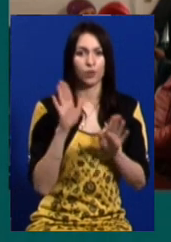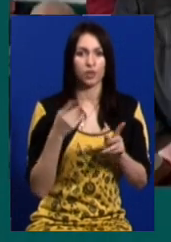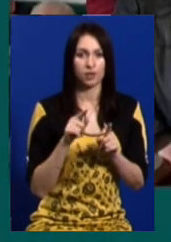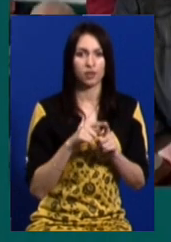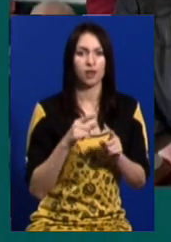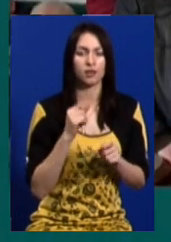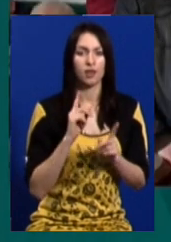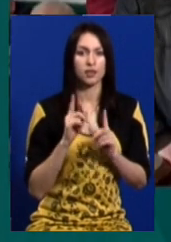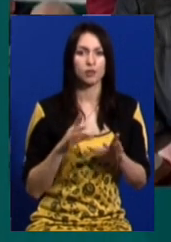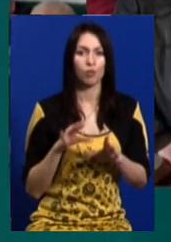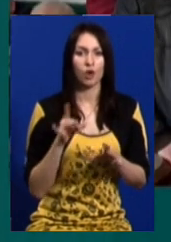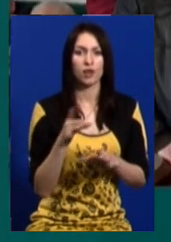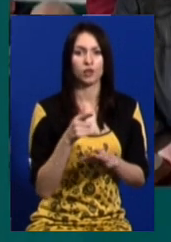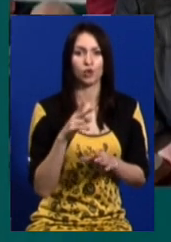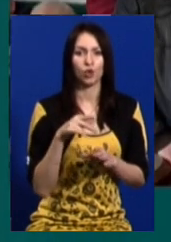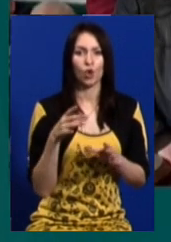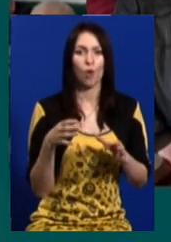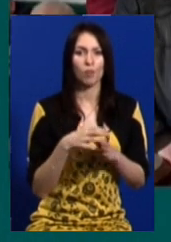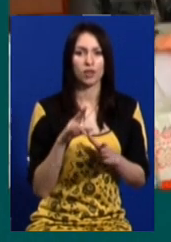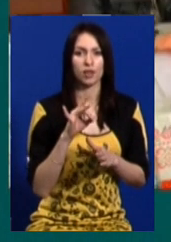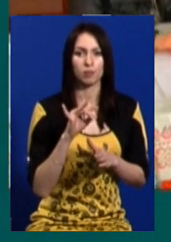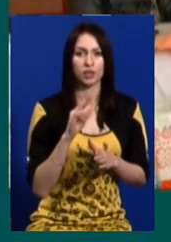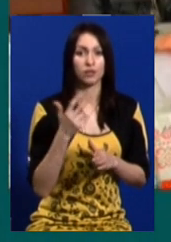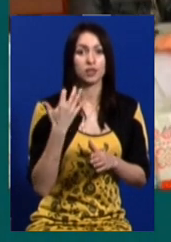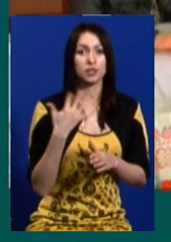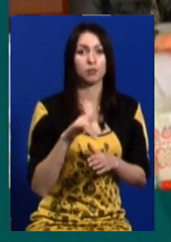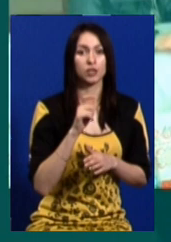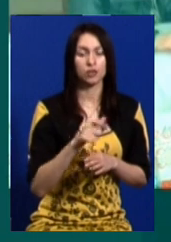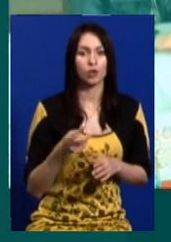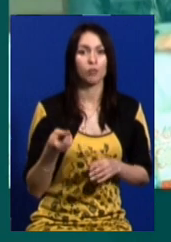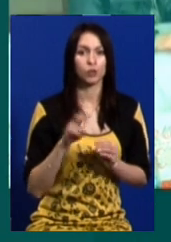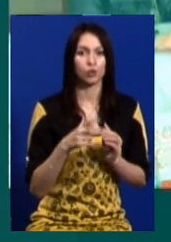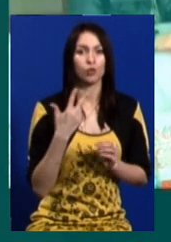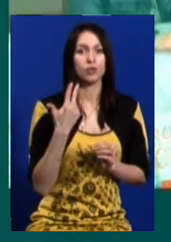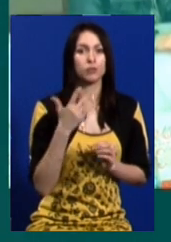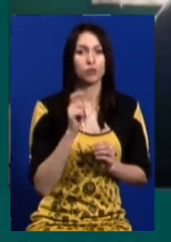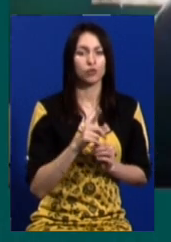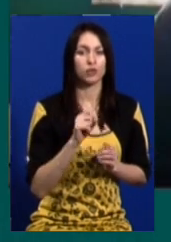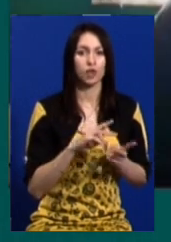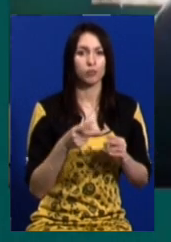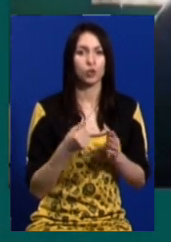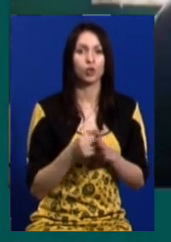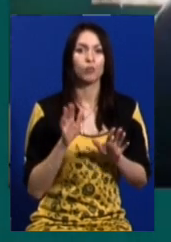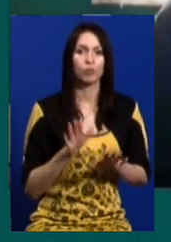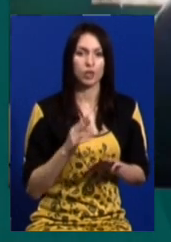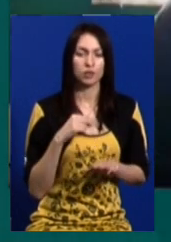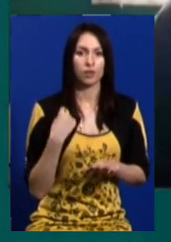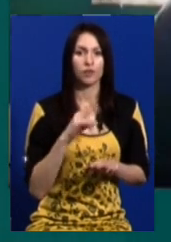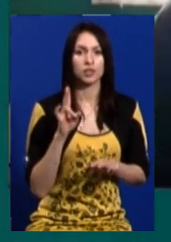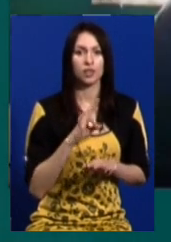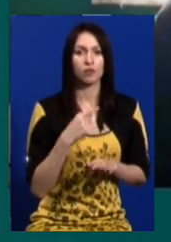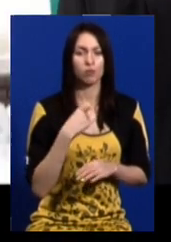громади Дмитрівки. У селі мешкає 350 людей, прийшла 10-та частина. За перехід до Помісної православної церкви